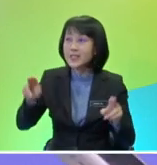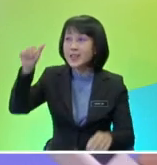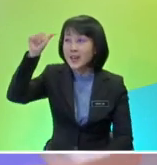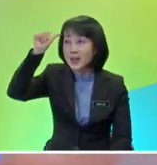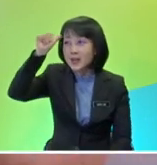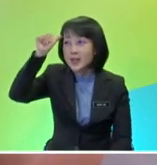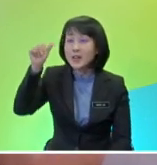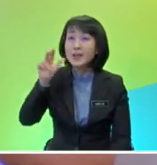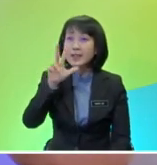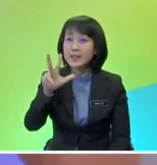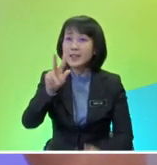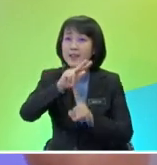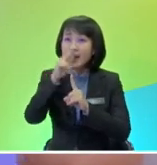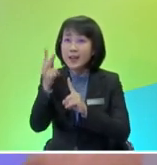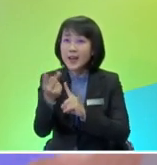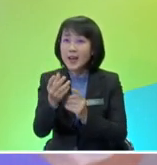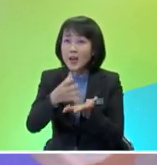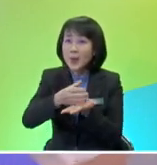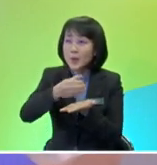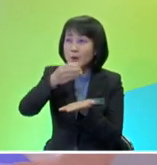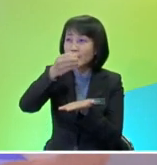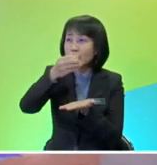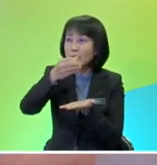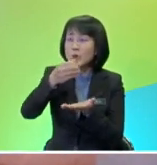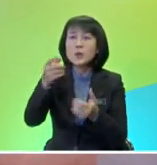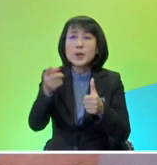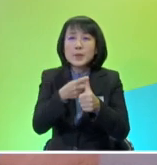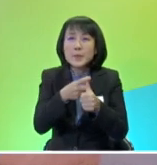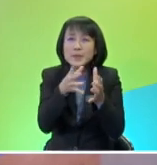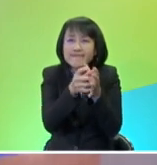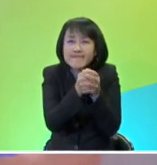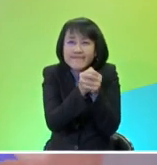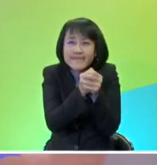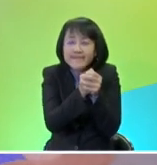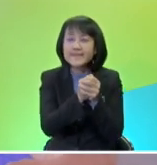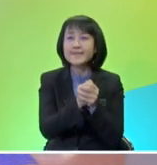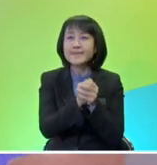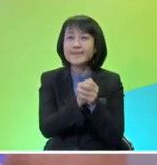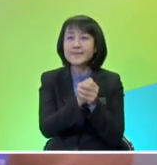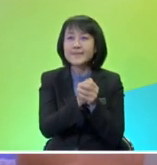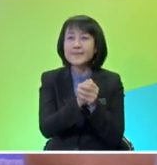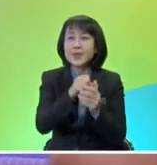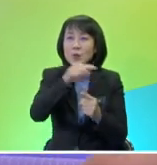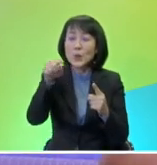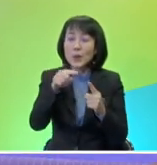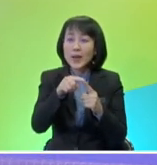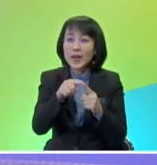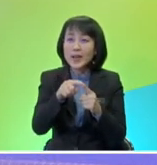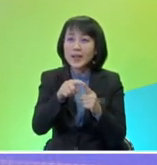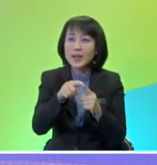tiga keadaan botol ni agak-agak. Yeah. Untuk keadaan yang pertama ni, sewaktu pendaki gunung berada di